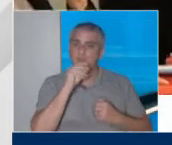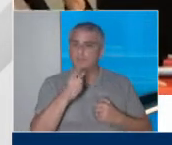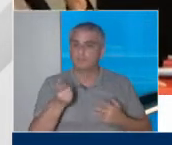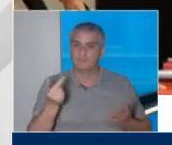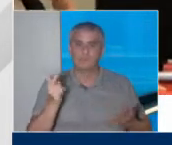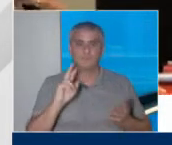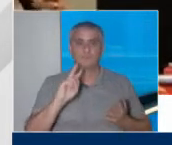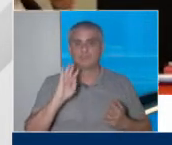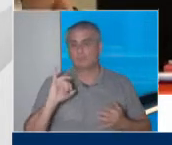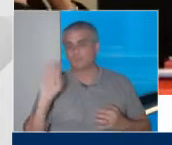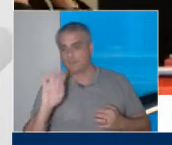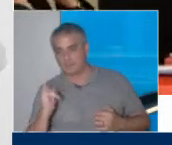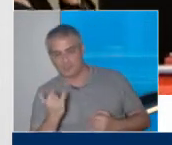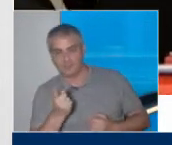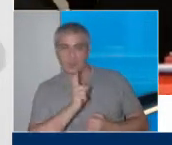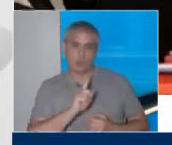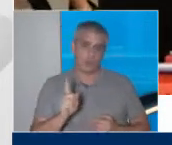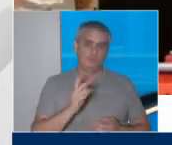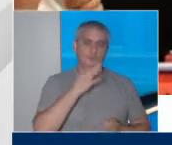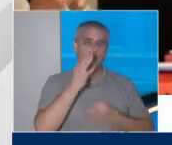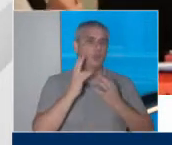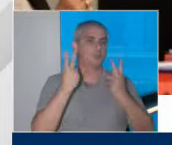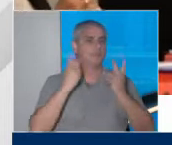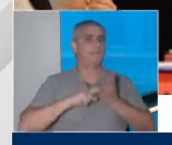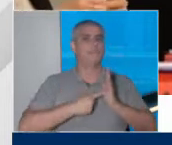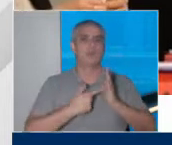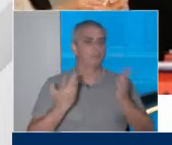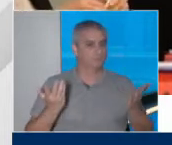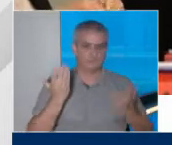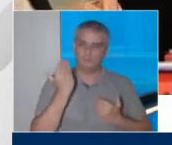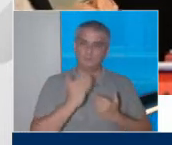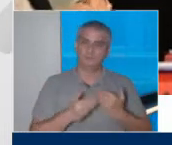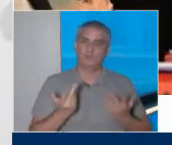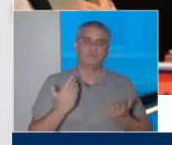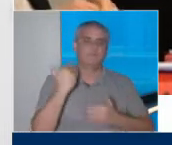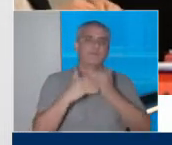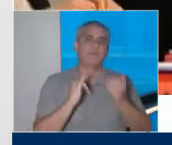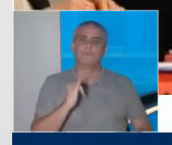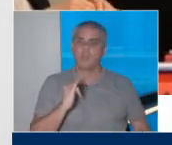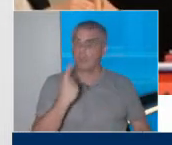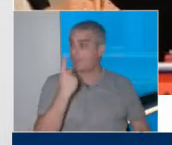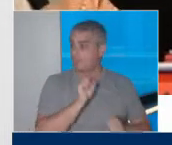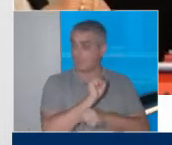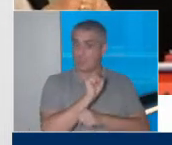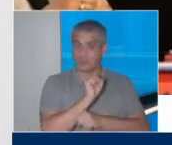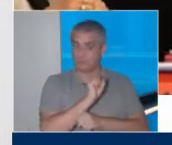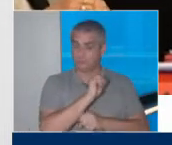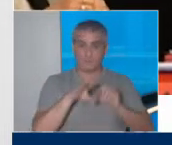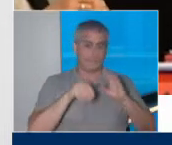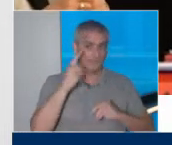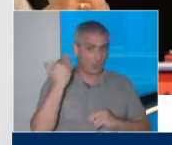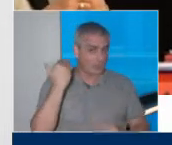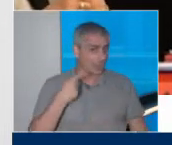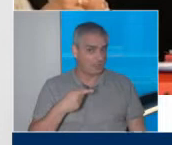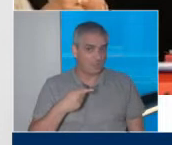שוב, כן ביבי, לא ביבי, יש פה גם את השאלה של המהות בסוף של איפה זה הולך. ואחת הטענות המרכזיות בבחירות הקודמות